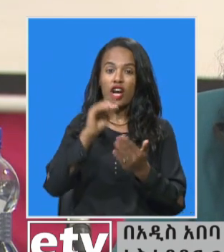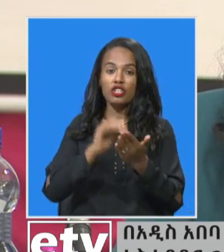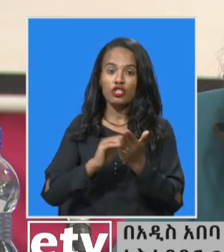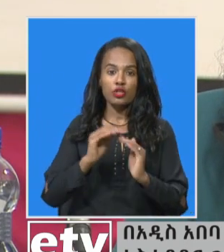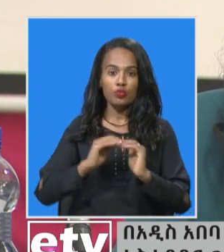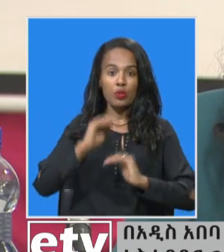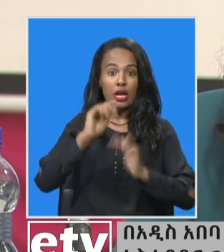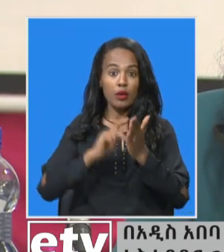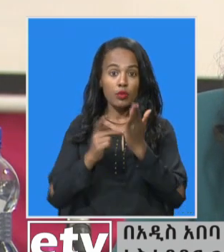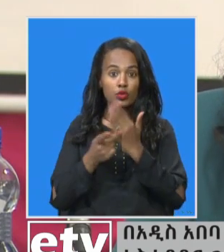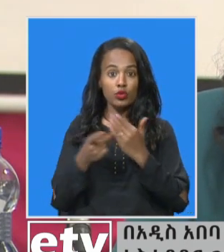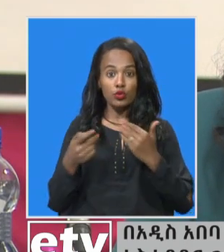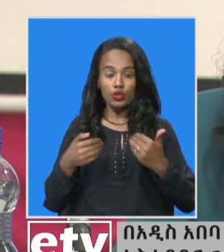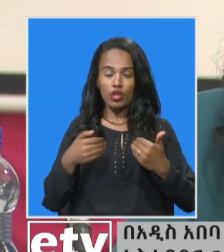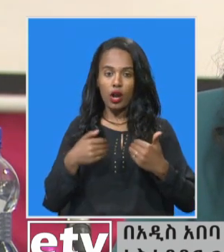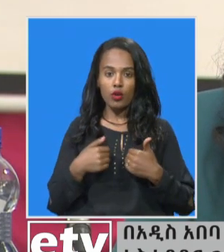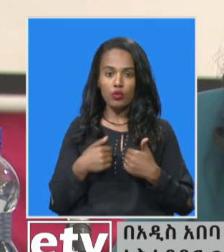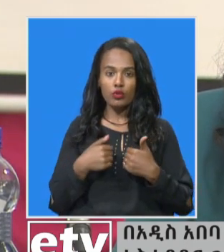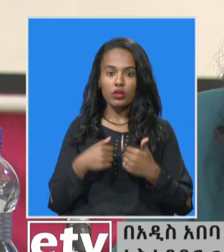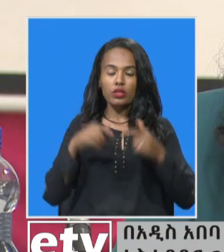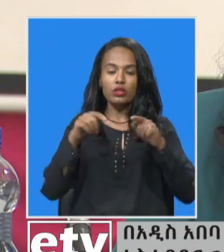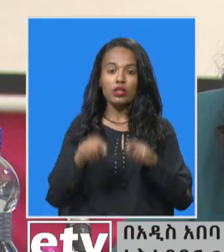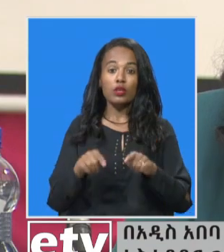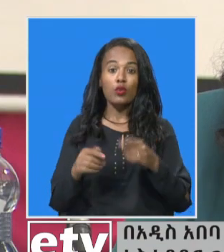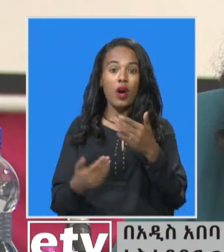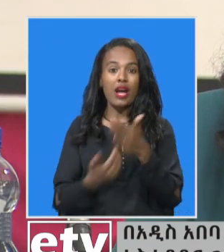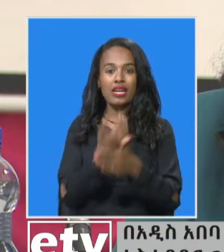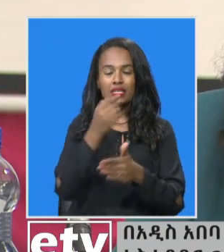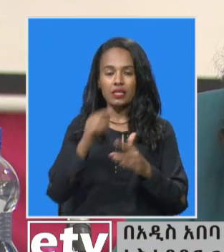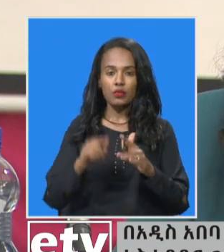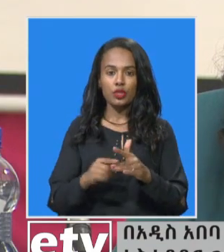በላይ ፕሮጀክቶች አሉን። ዘንድሮ አዲስ